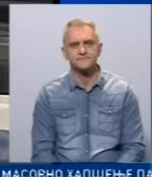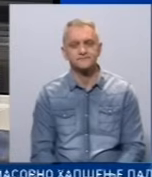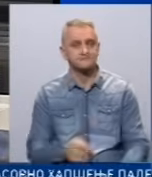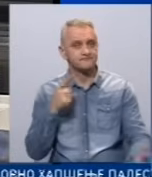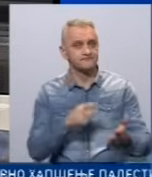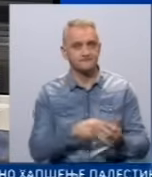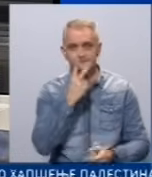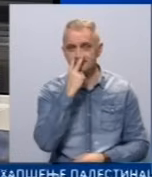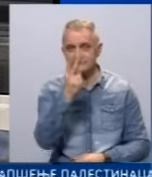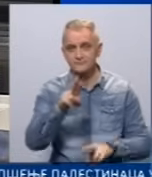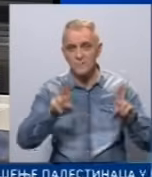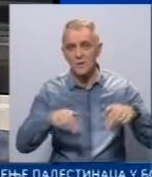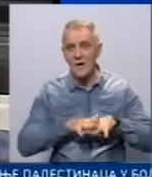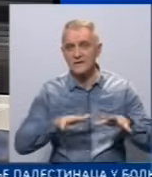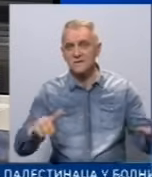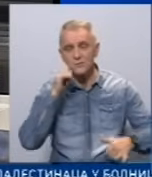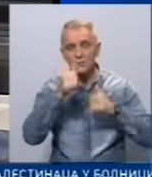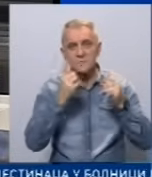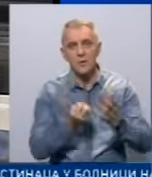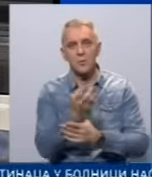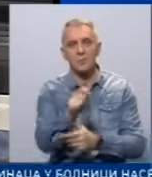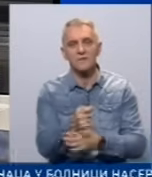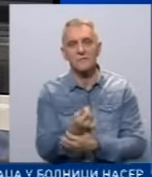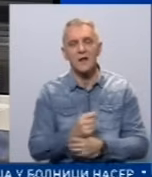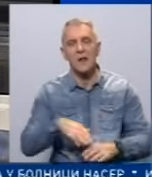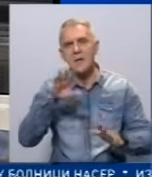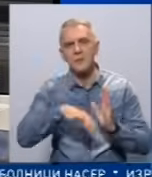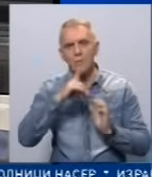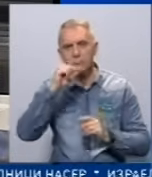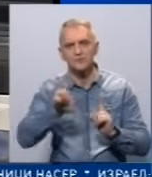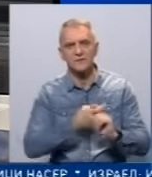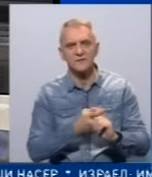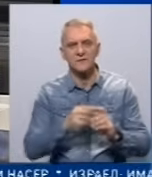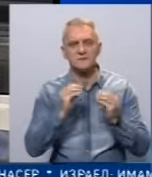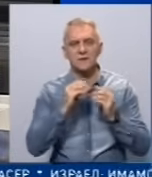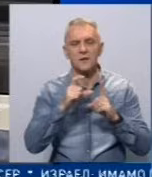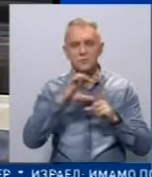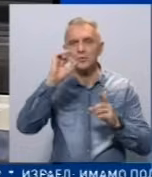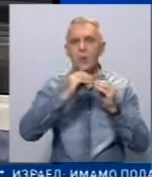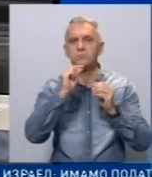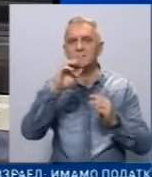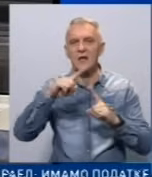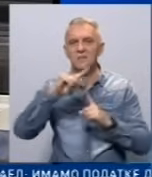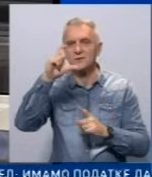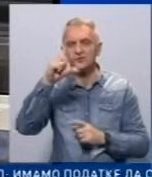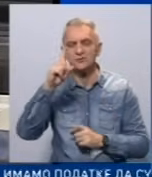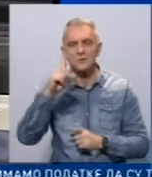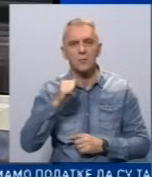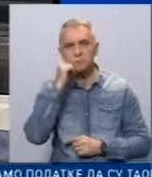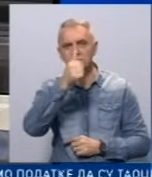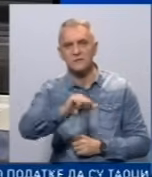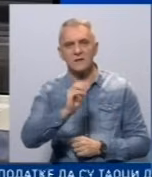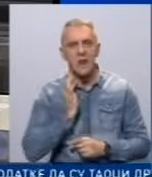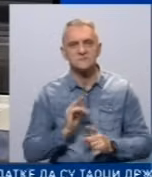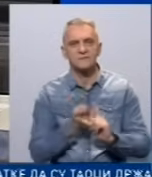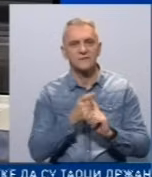S ciljem sagledavanja mogućnosti razvoja turizma i poljoprivrede, najmanju opštinu u Federaciji Bosne i Hercegovine Dobretići posjetila